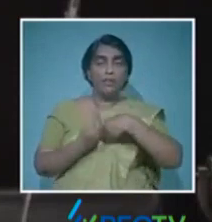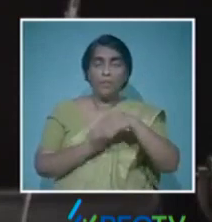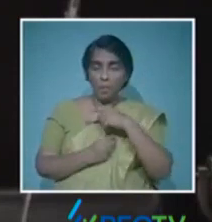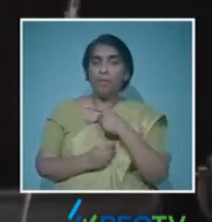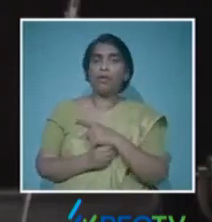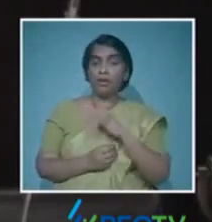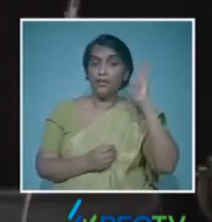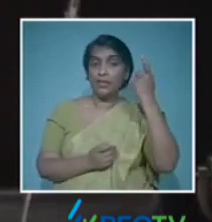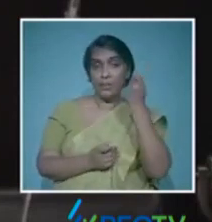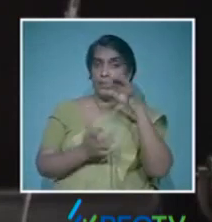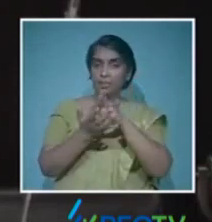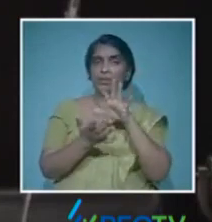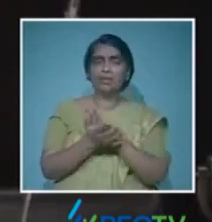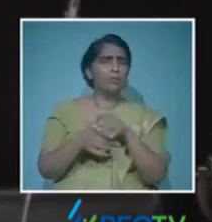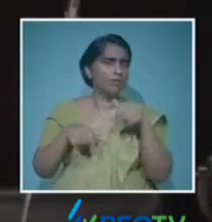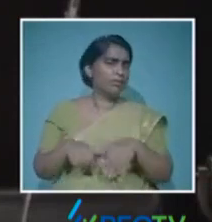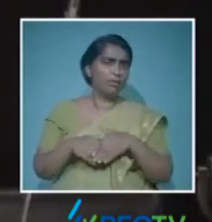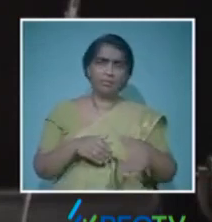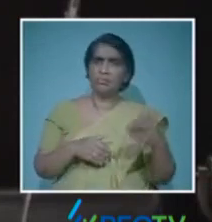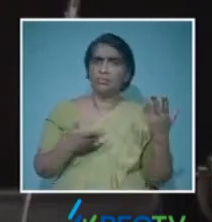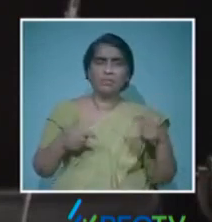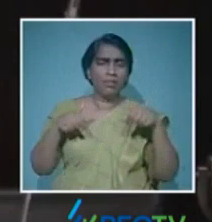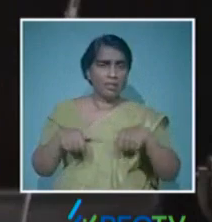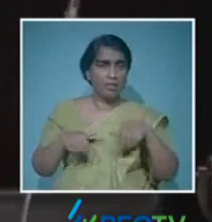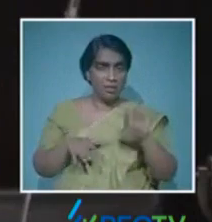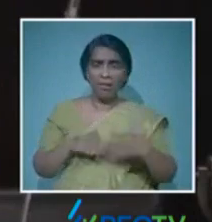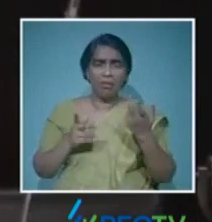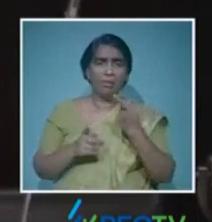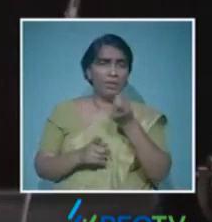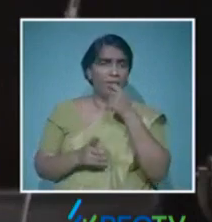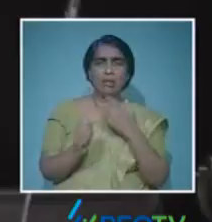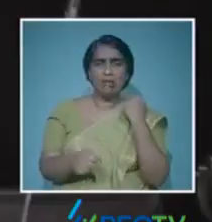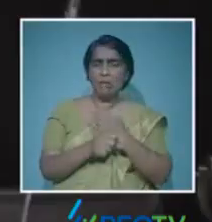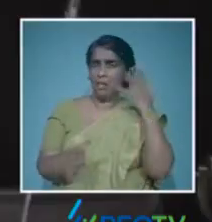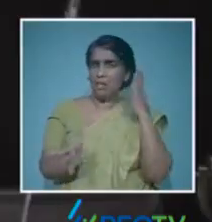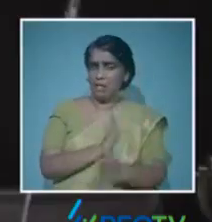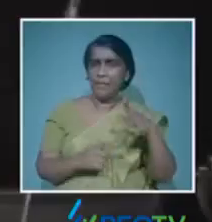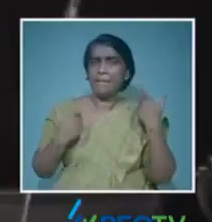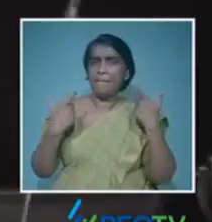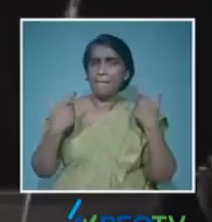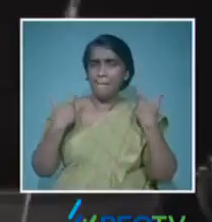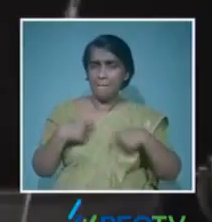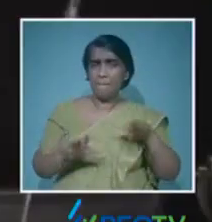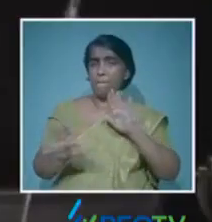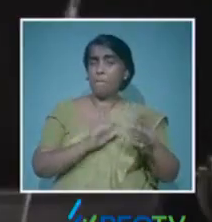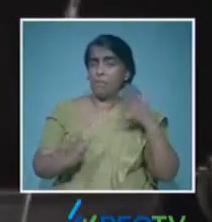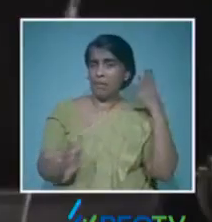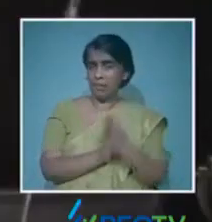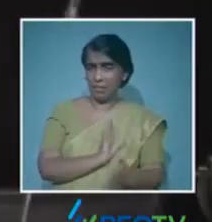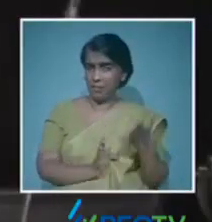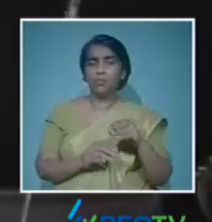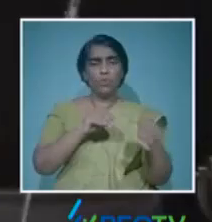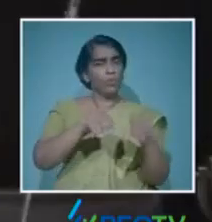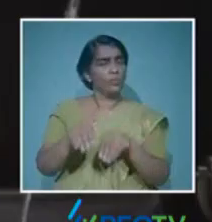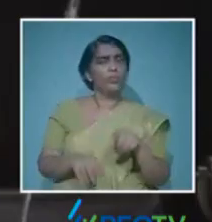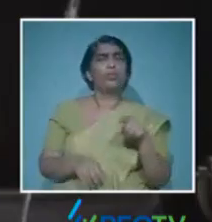විශේෂ මිලක් දානවා කියලා. නමුත් මේ කන්නේදි දැන් තිබ්බටත් වැඩිය පලිබෝධනාශක වැඩි වෙලා. රාජපක්ෂ පාලනය වෙච්ච වැරදි නිසා